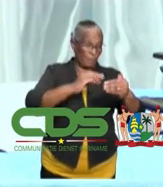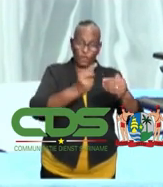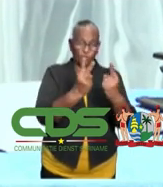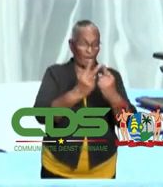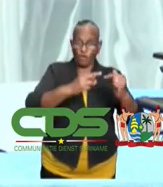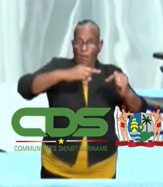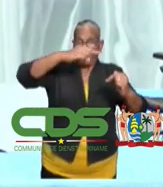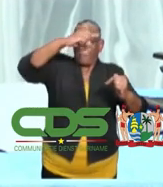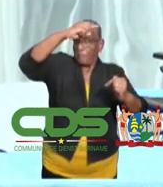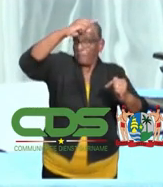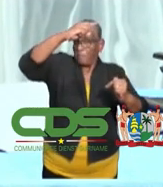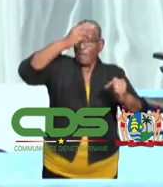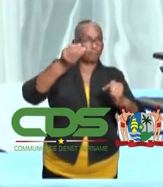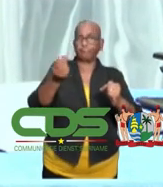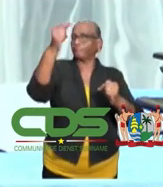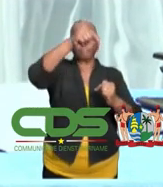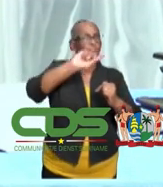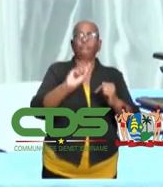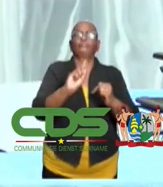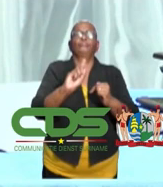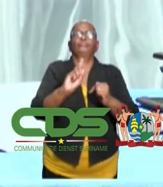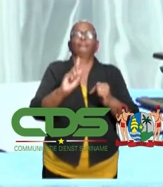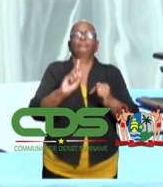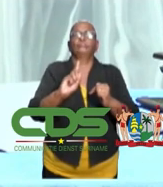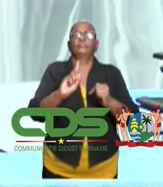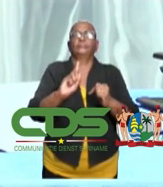verhoging vallen, die gaan geen